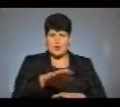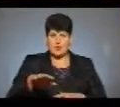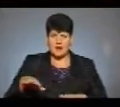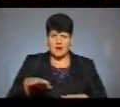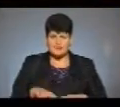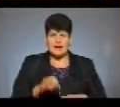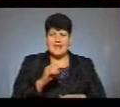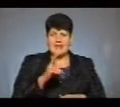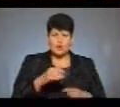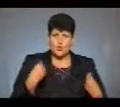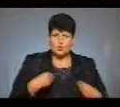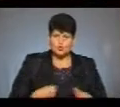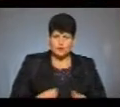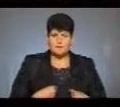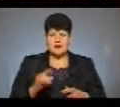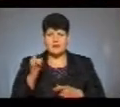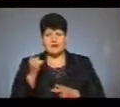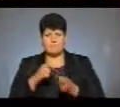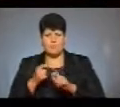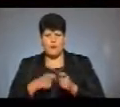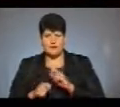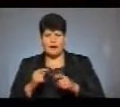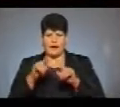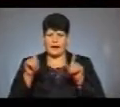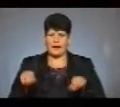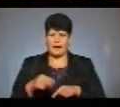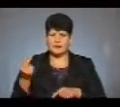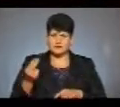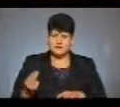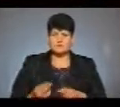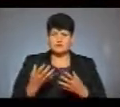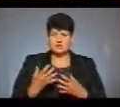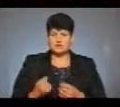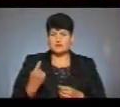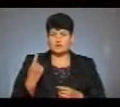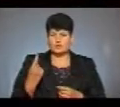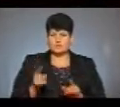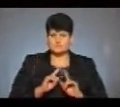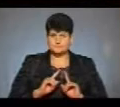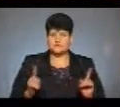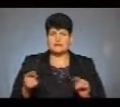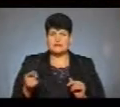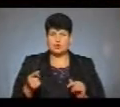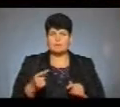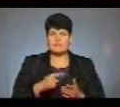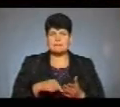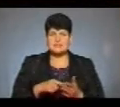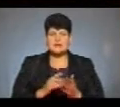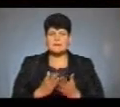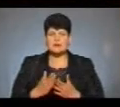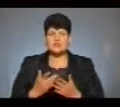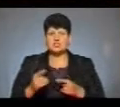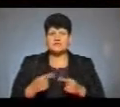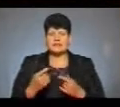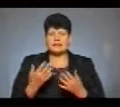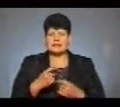із екокостюмами, із ляльками-мотанками, із картинами. Позаду мене ще одна із артбуками тернопільських міських бібліотек. За кілька хвилин